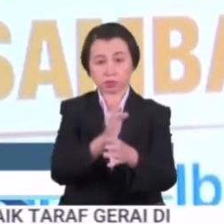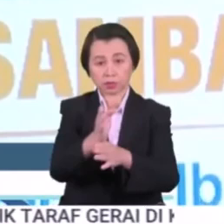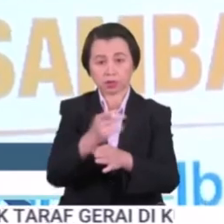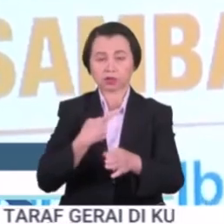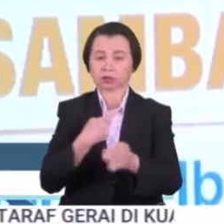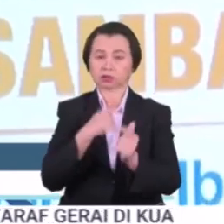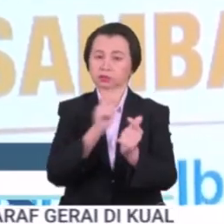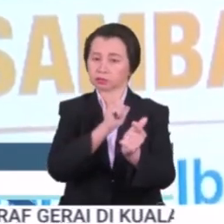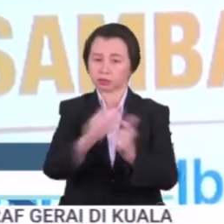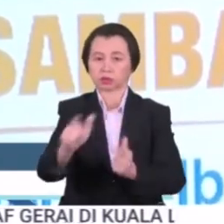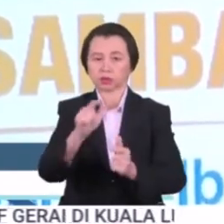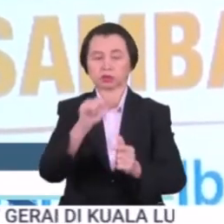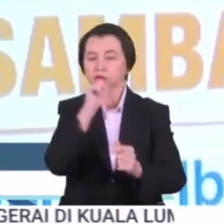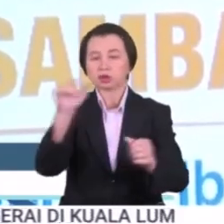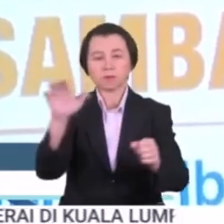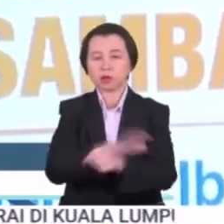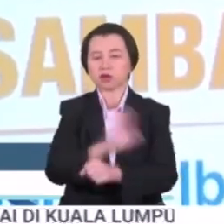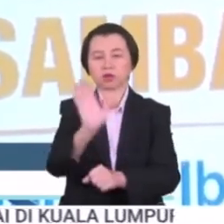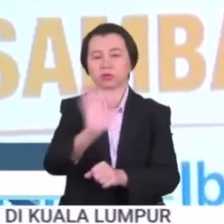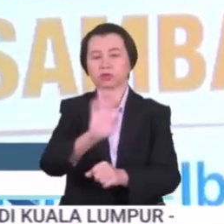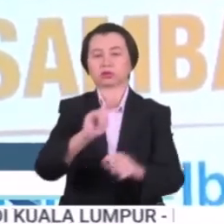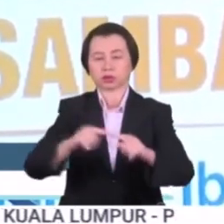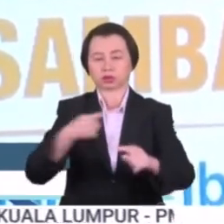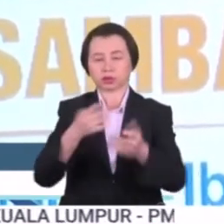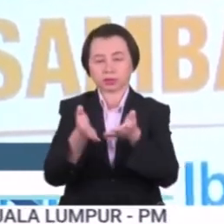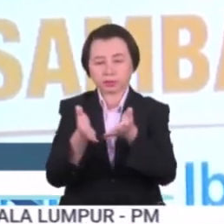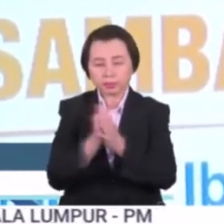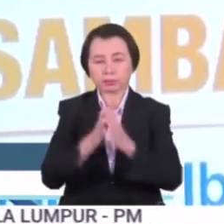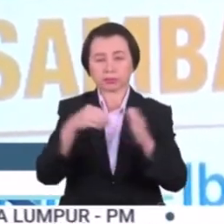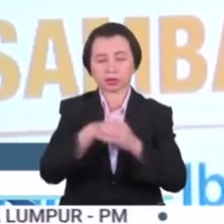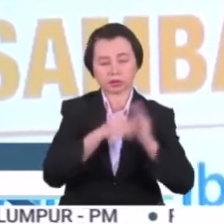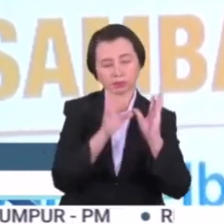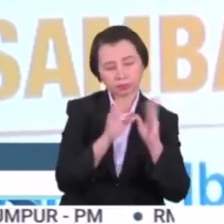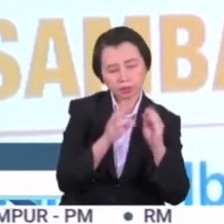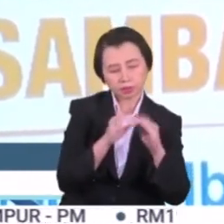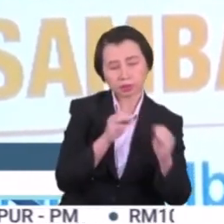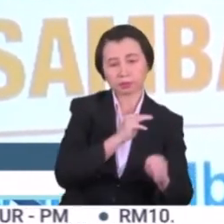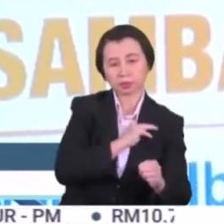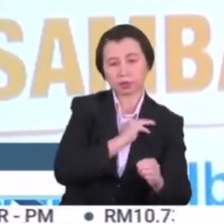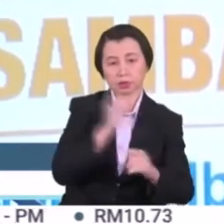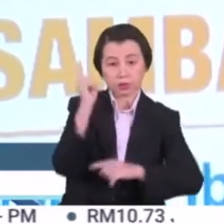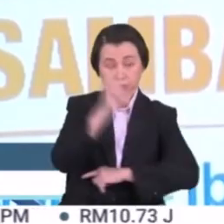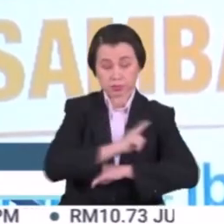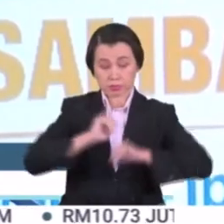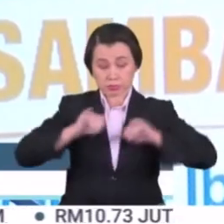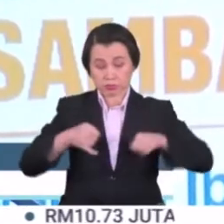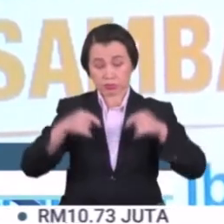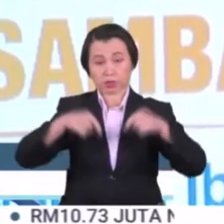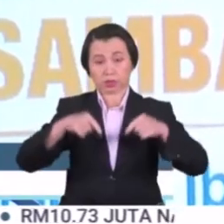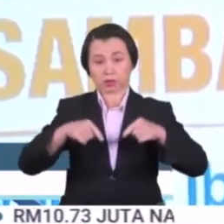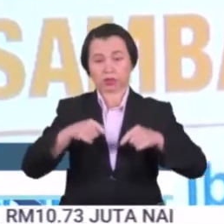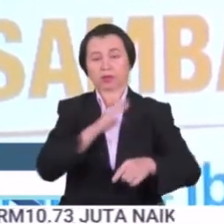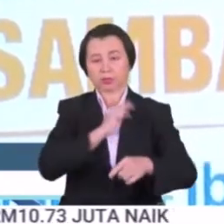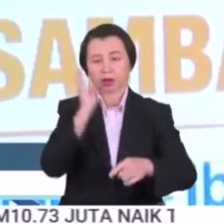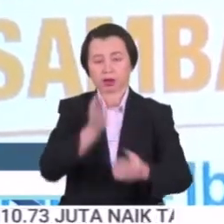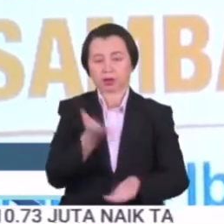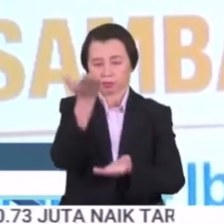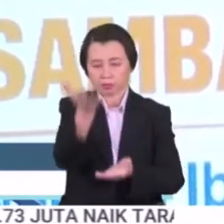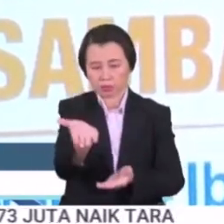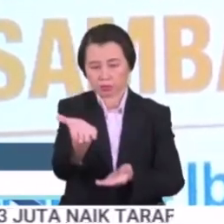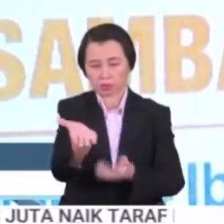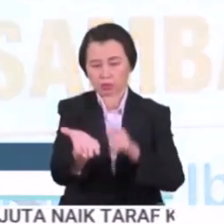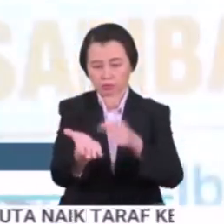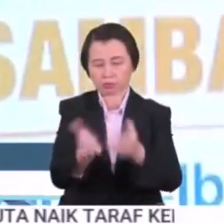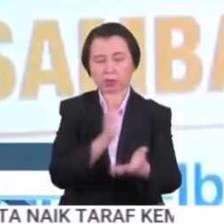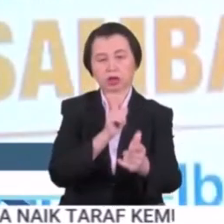kita lulus tidak sepenuhnya dan saya minta nanti dalam mesyuarat Jemaah Menteri hari Jumaat ini, Menteri akan bawa paper supaya kita